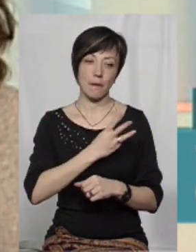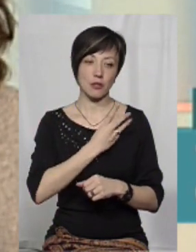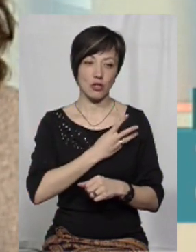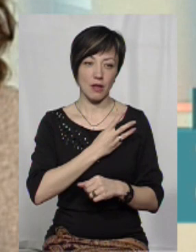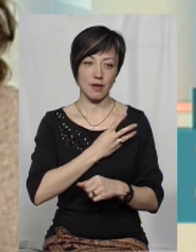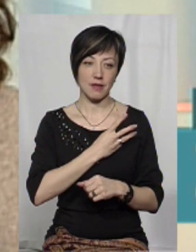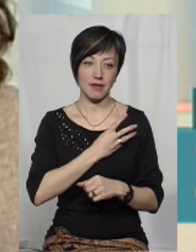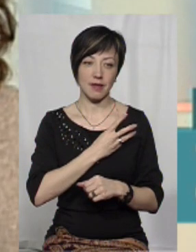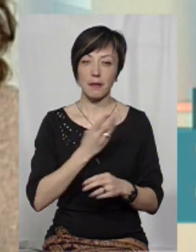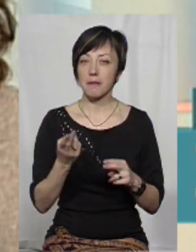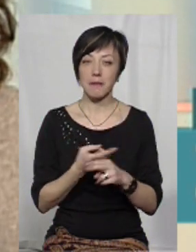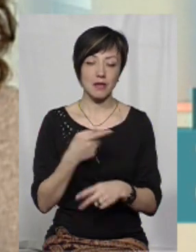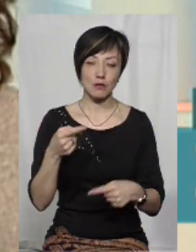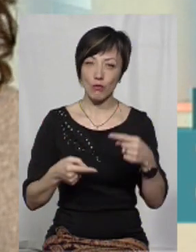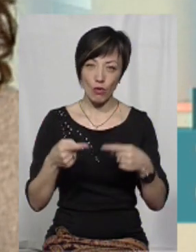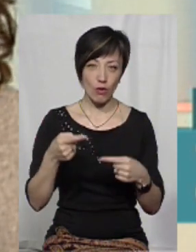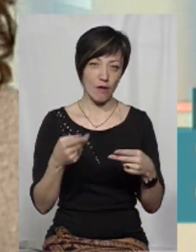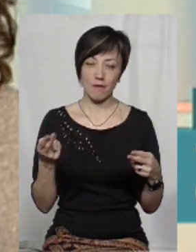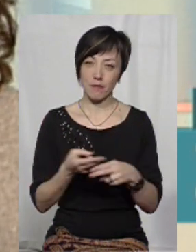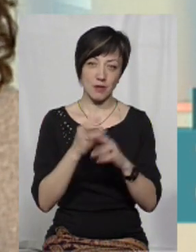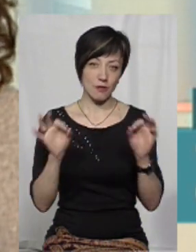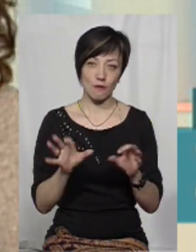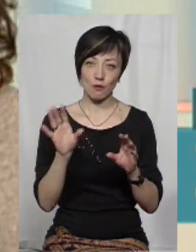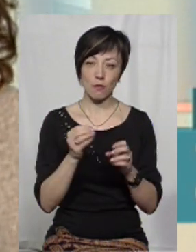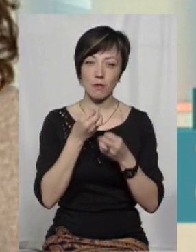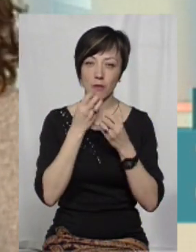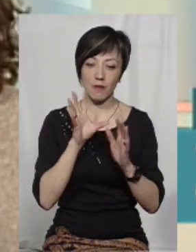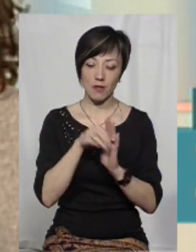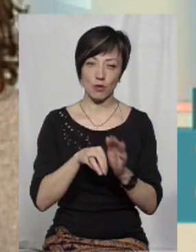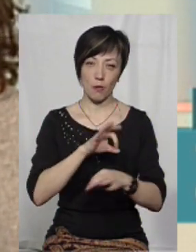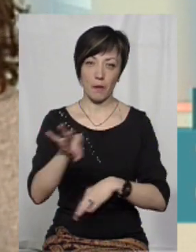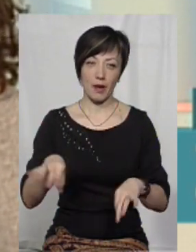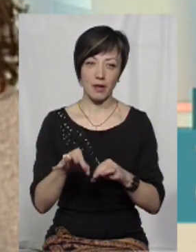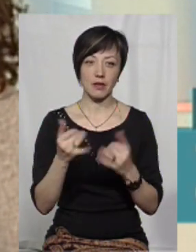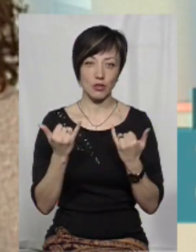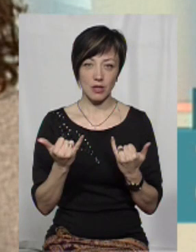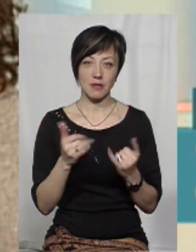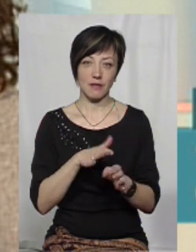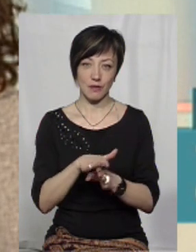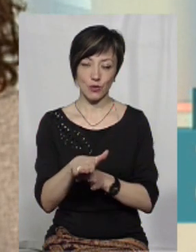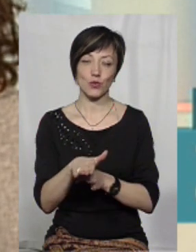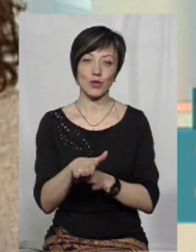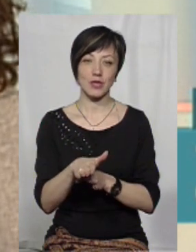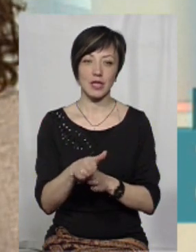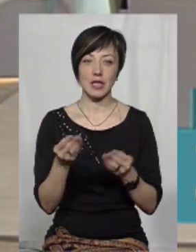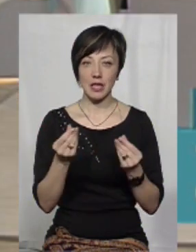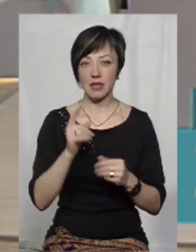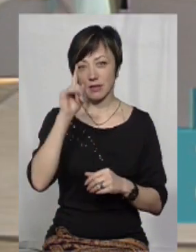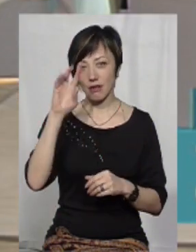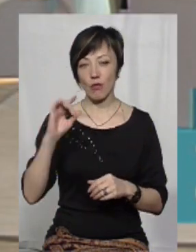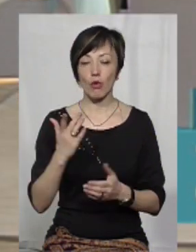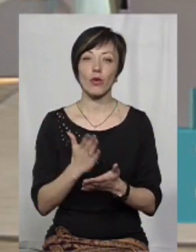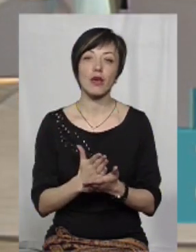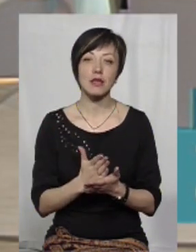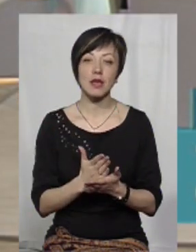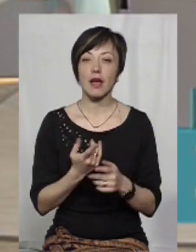пожелания без всяких споров. И все было внесено в проект, и все сейчас реализуется, и деньги, слава Богу,